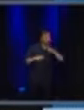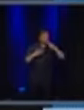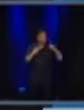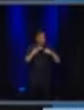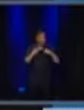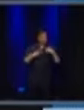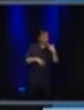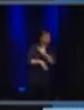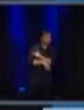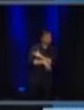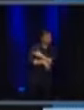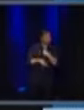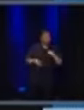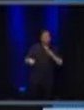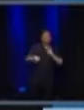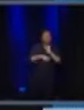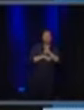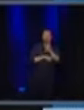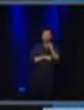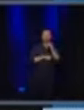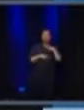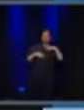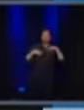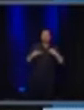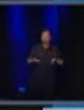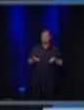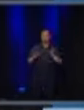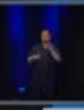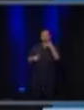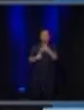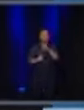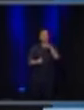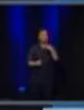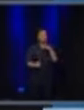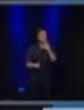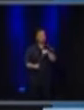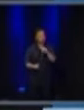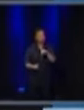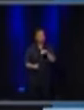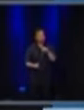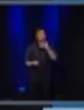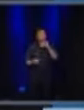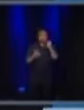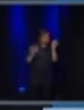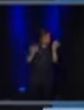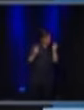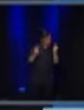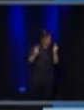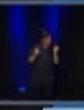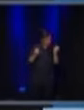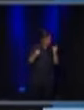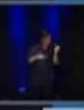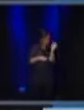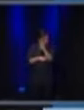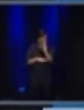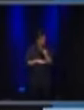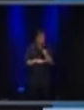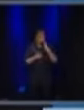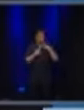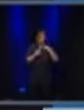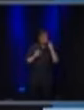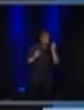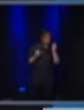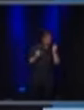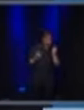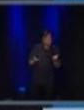une deuxième dose, ça sera pas refusé dans nos cliniques de vaccination. Mais quelqu'un qui ne voyage pas nécessairement et qui ne veut pas nécessairement avoir une dose supplémentaire,